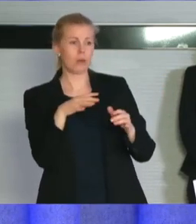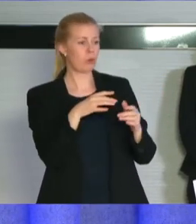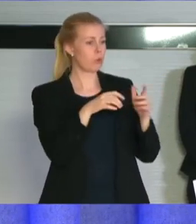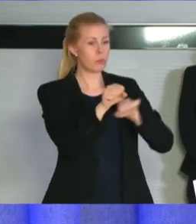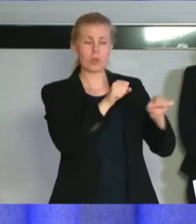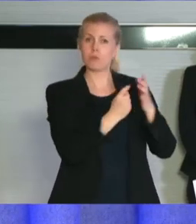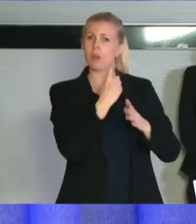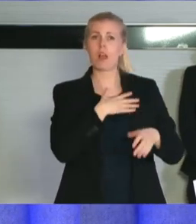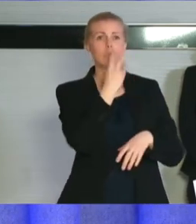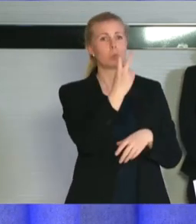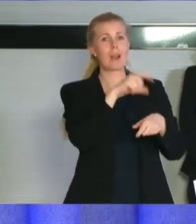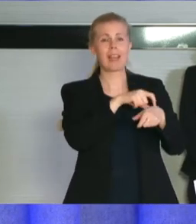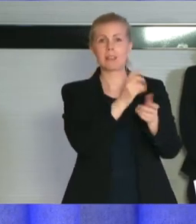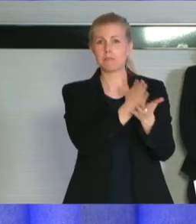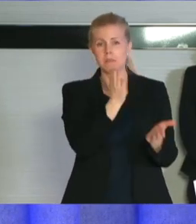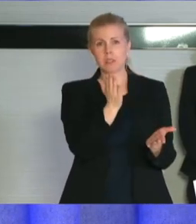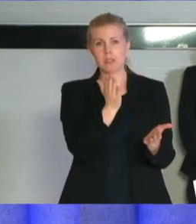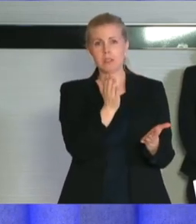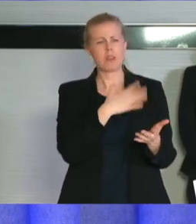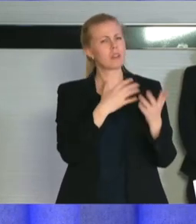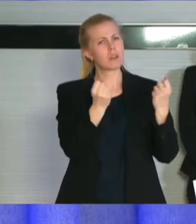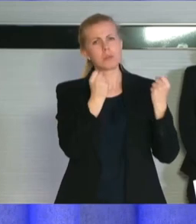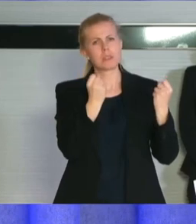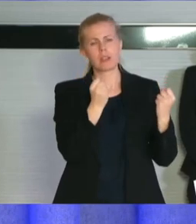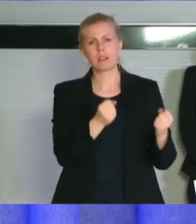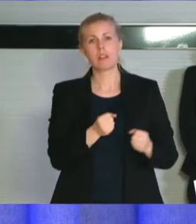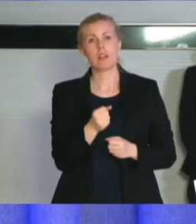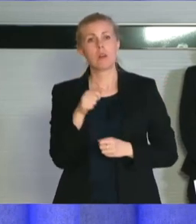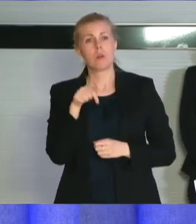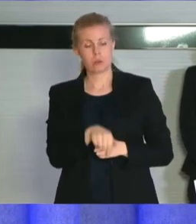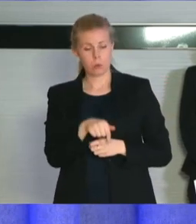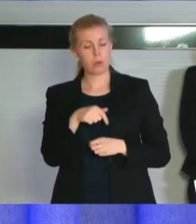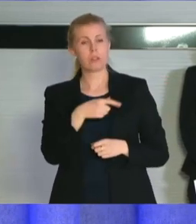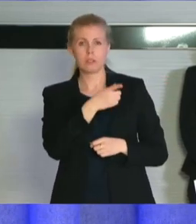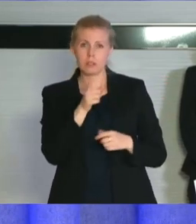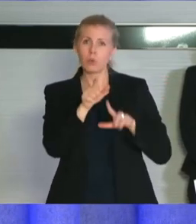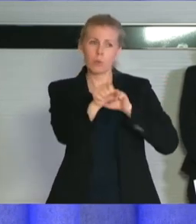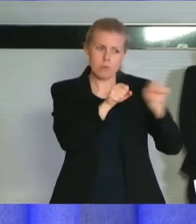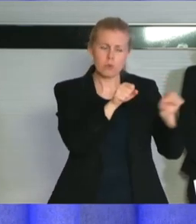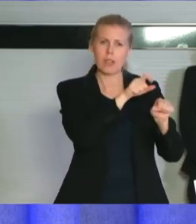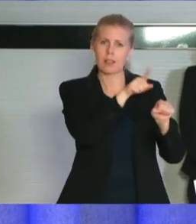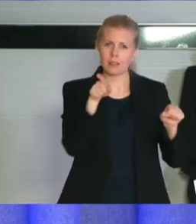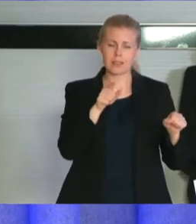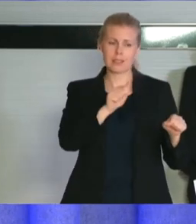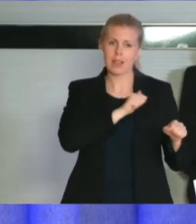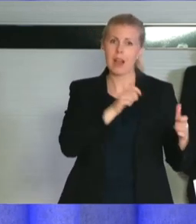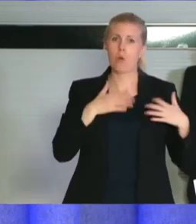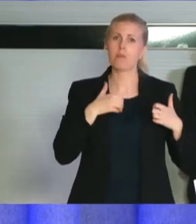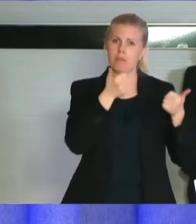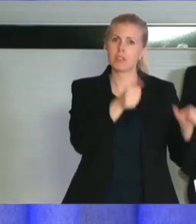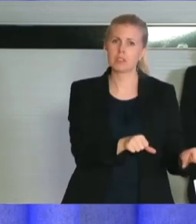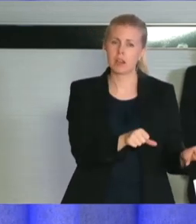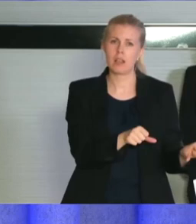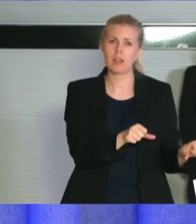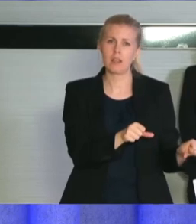leger. Og det er, tror man må også være klar over at dette oppleves ganske vanskelig for de kommunene som skal håndtere dette. Og